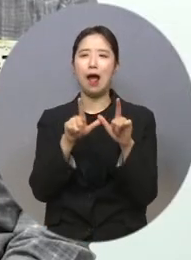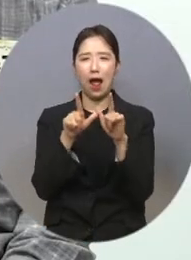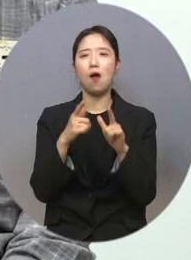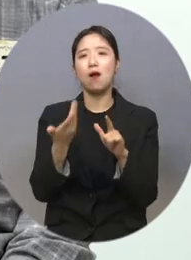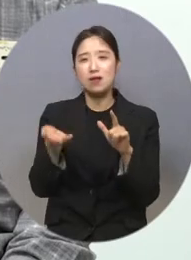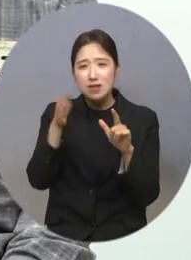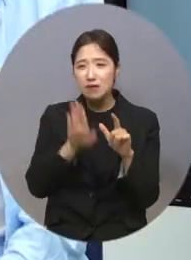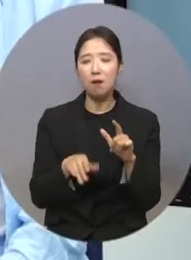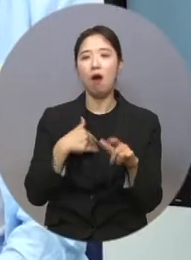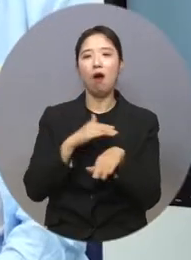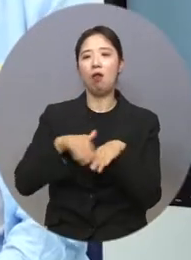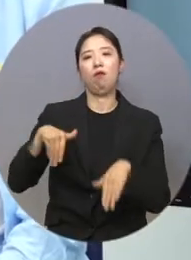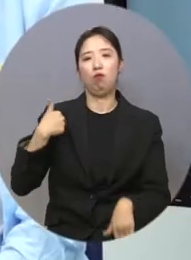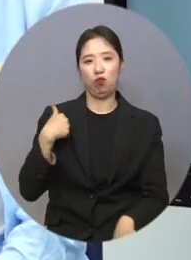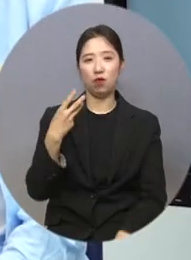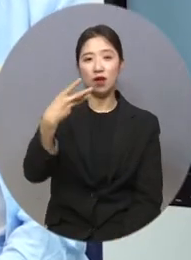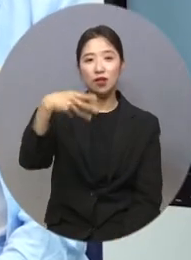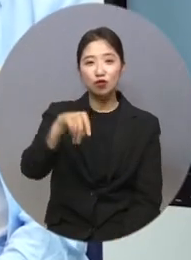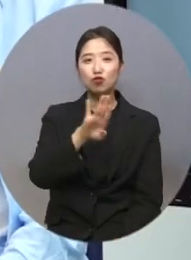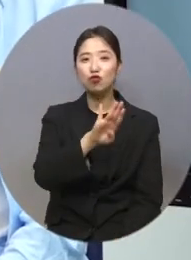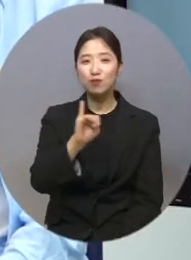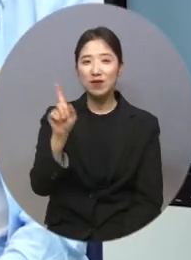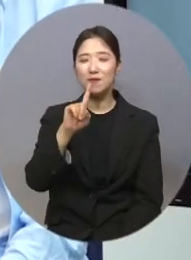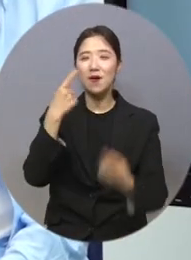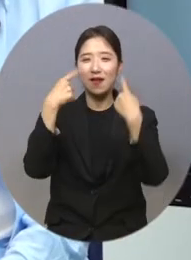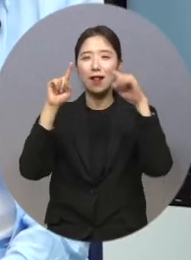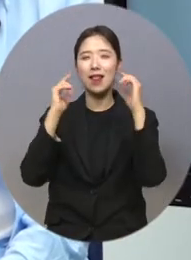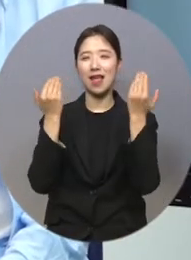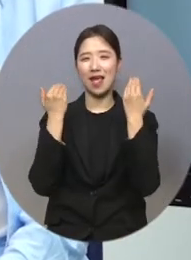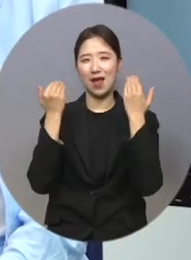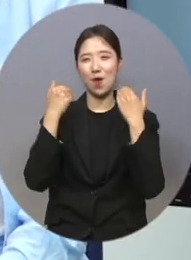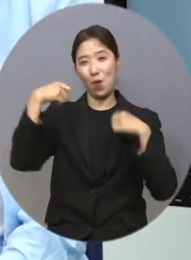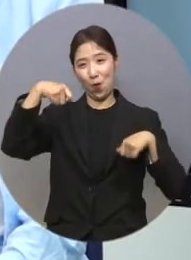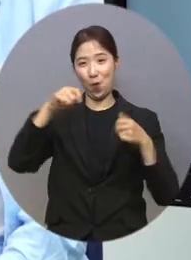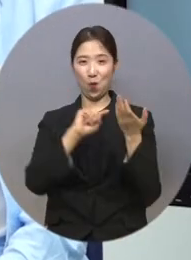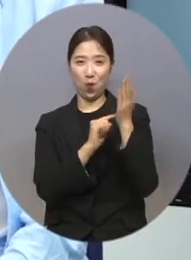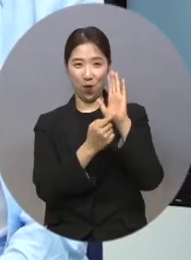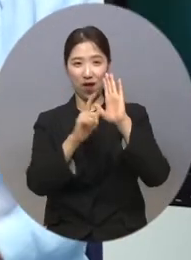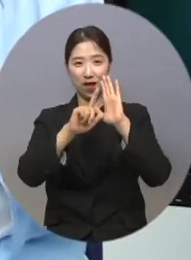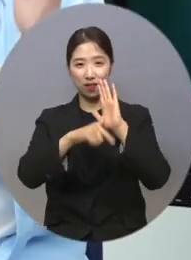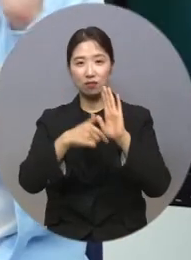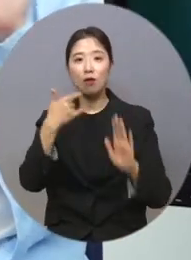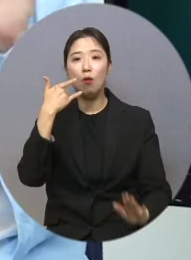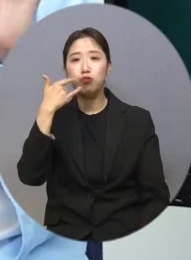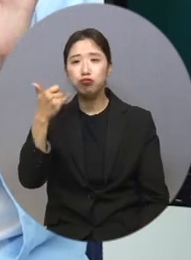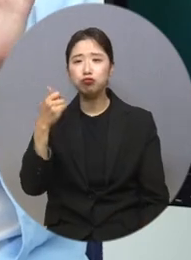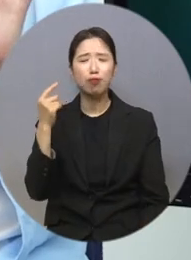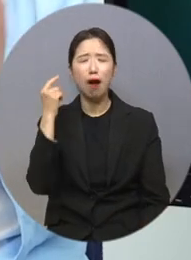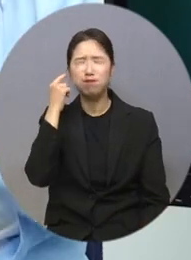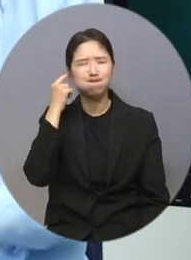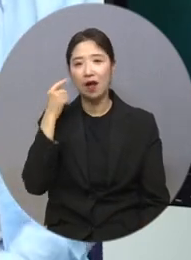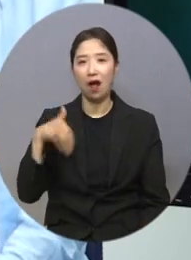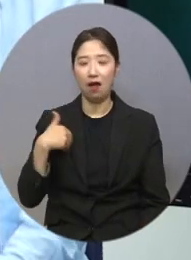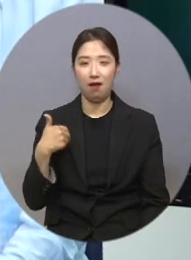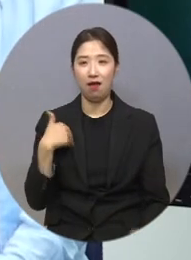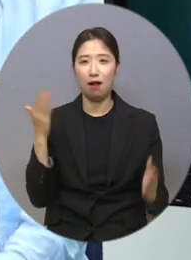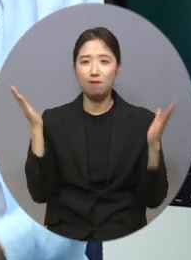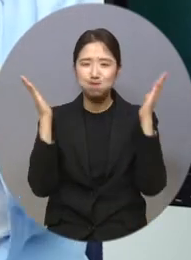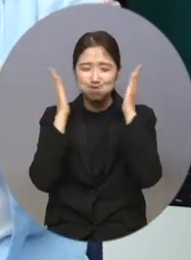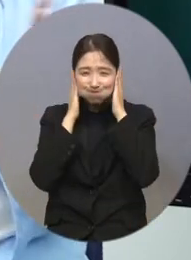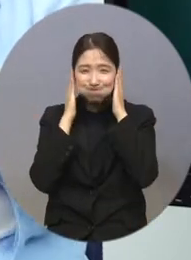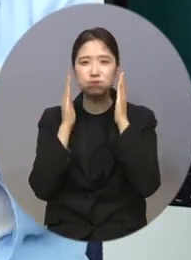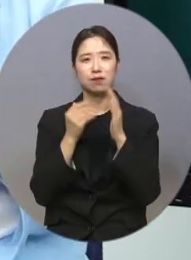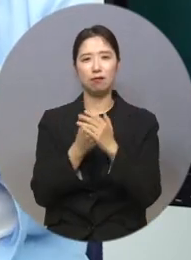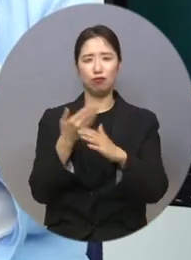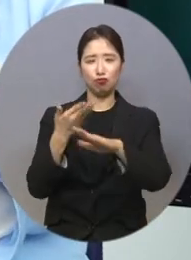부분 그 루비가 왜 대학교 그 공연을 하잖아요. 그때 부모님들은 아무것도 안 들리잖아요. 아무것도 안